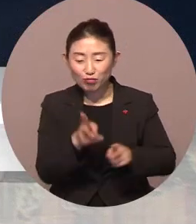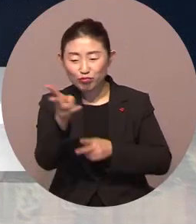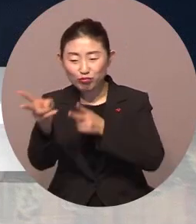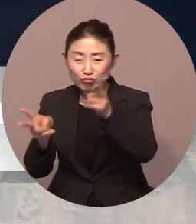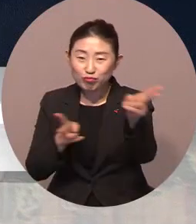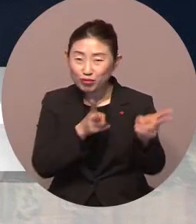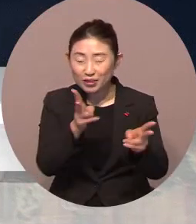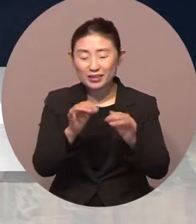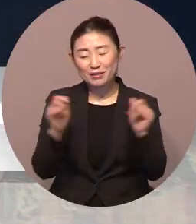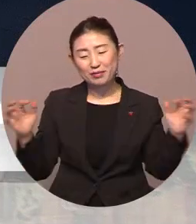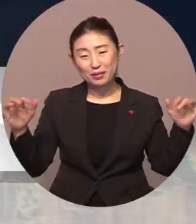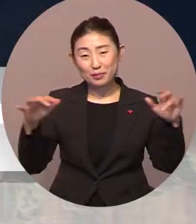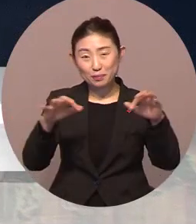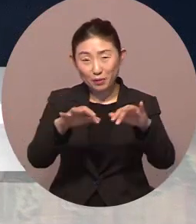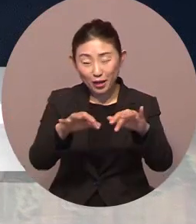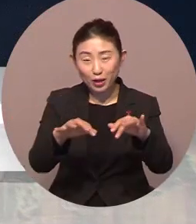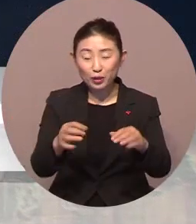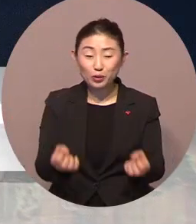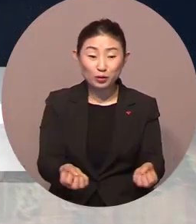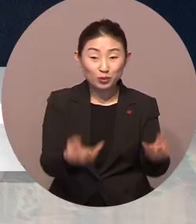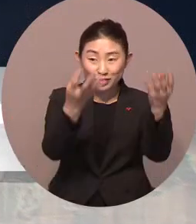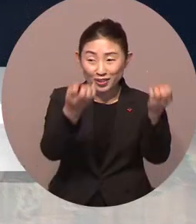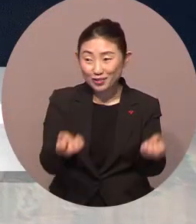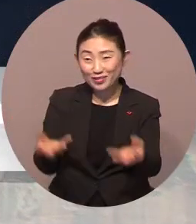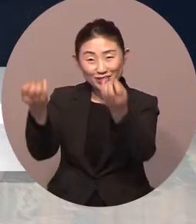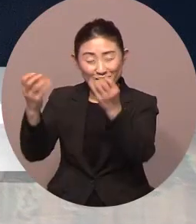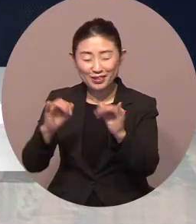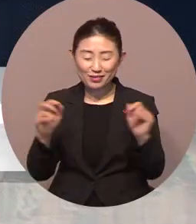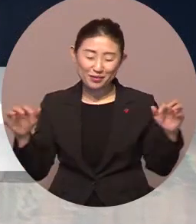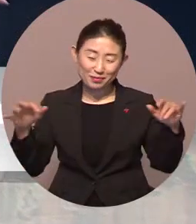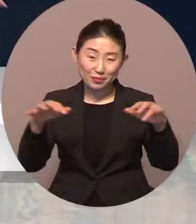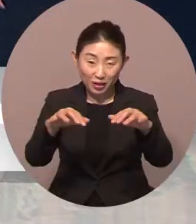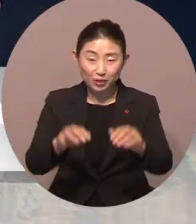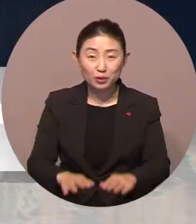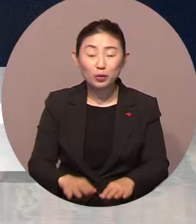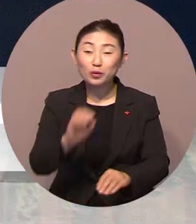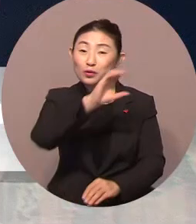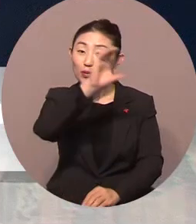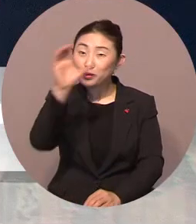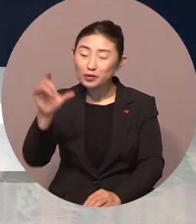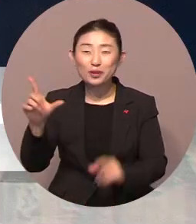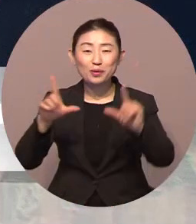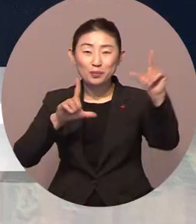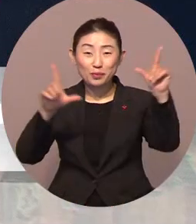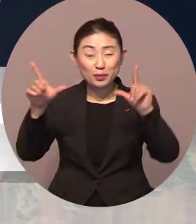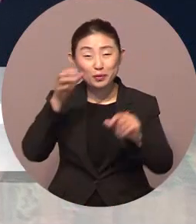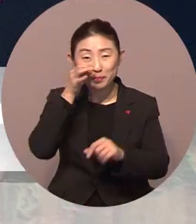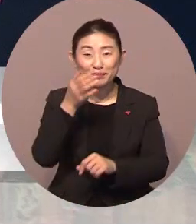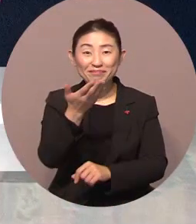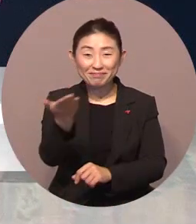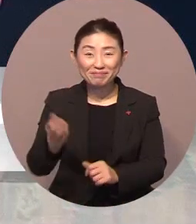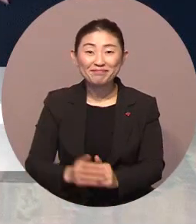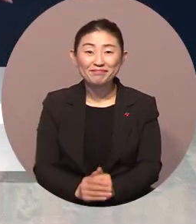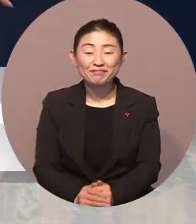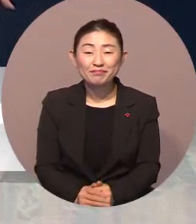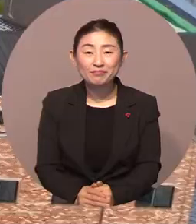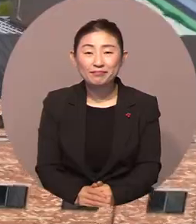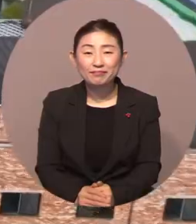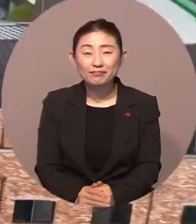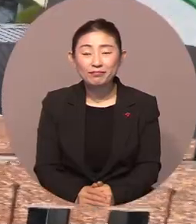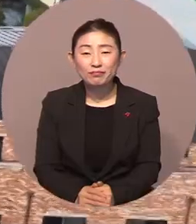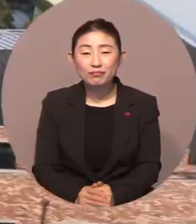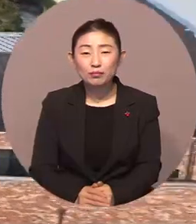인파가 몰렸고 축제도 곳곳에서 펼쳐졌습니다. 성탄절 도심 표정을 김광현 기자가 전합니다.